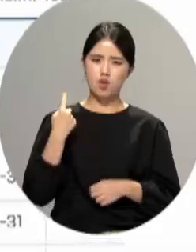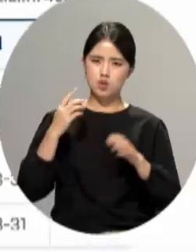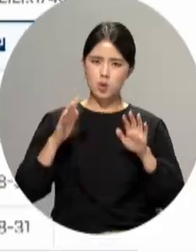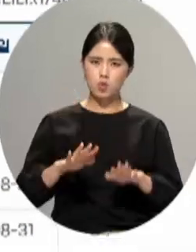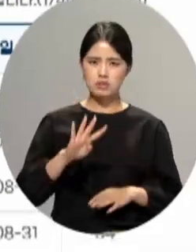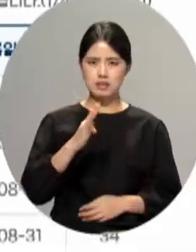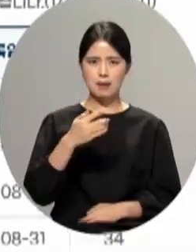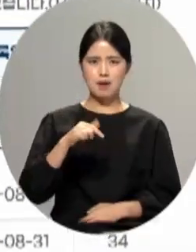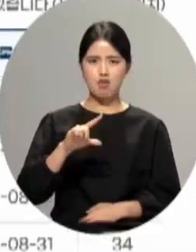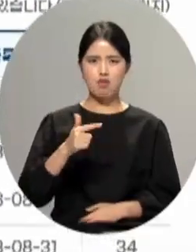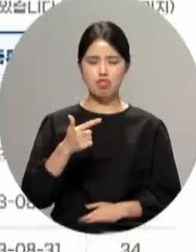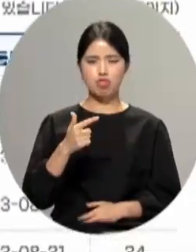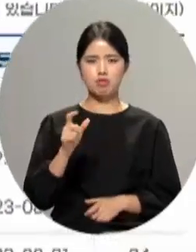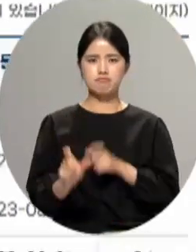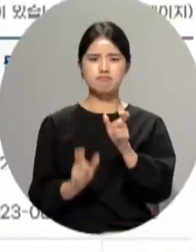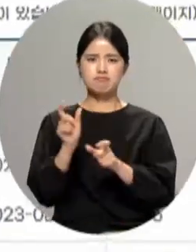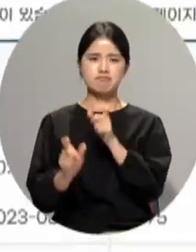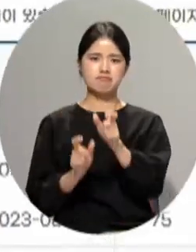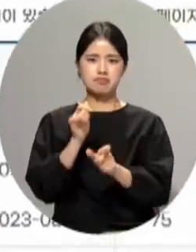오늘에만 400번 가까이 게시됐습니다